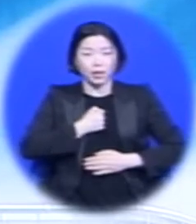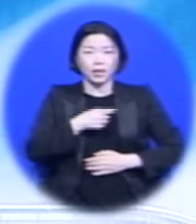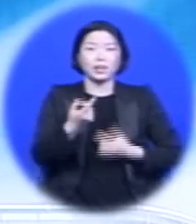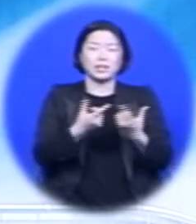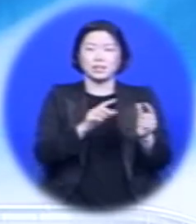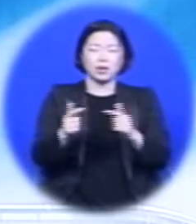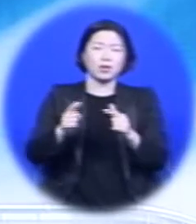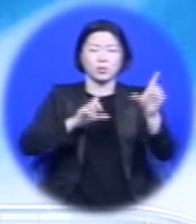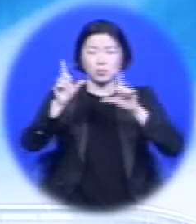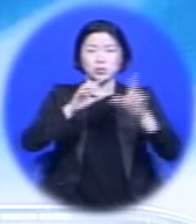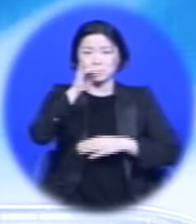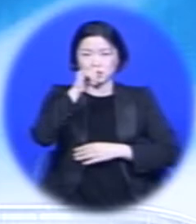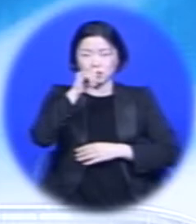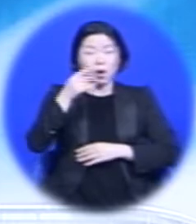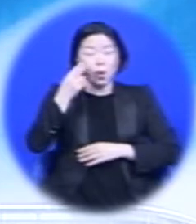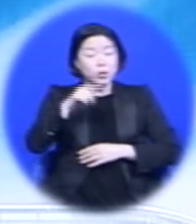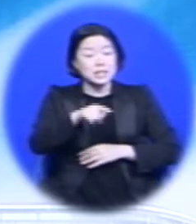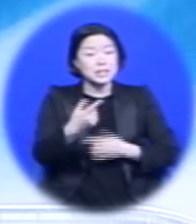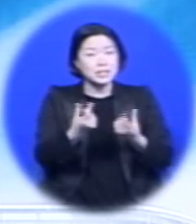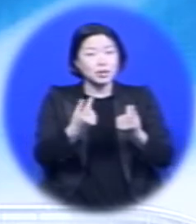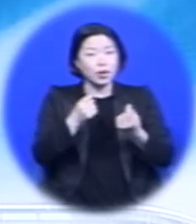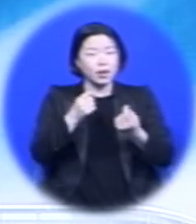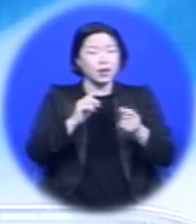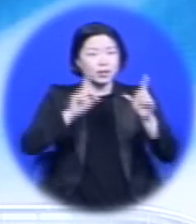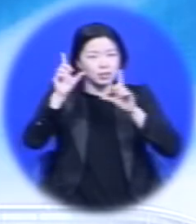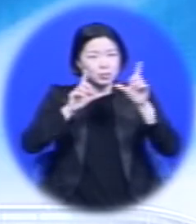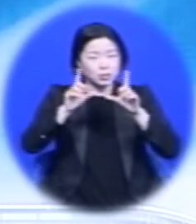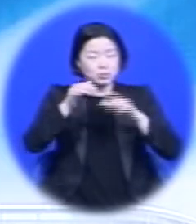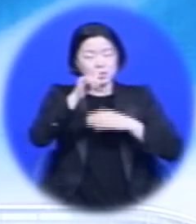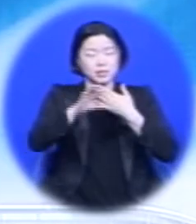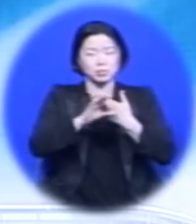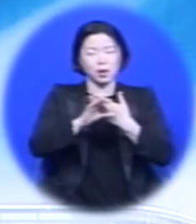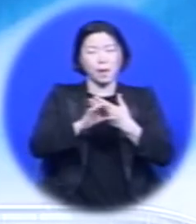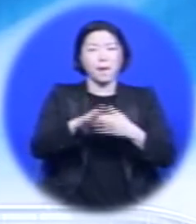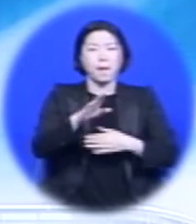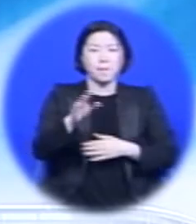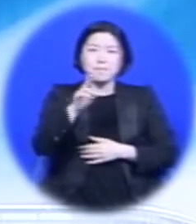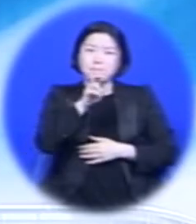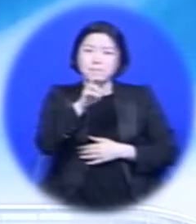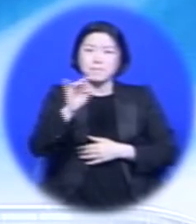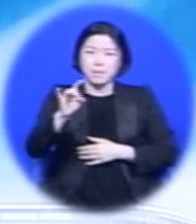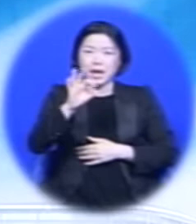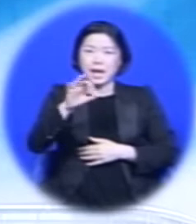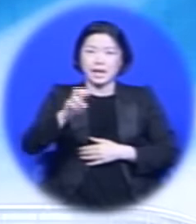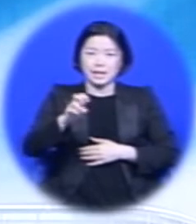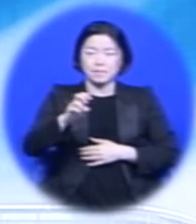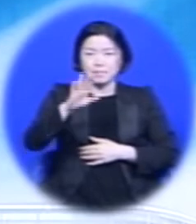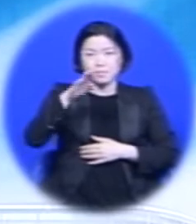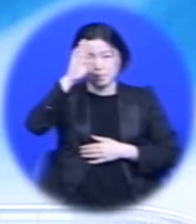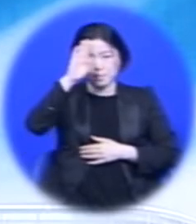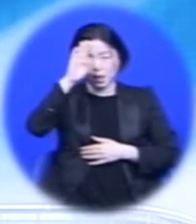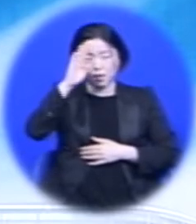증상입니다. 혹시 이런 증상 있으신 분들, 매인병입니다. 지금 지긋지긋한 가족들